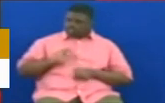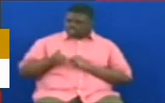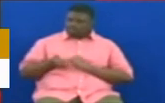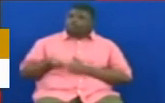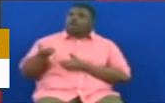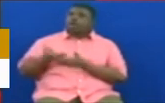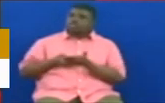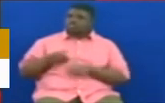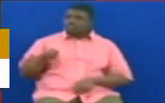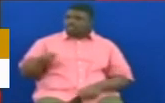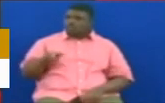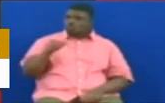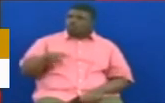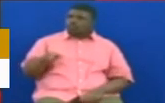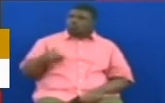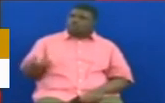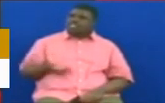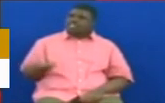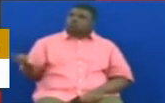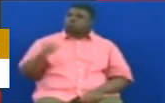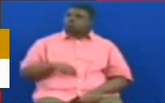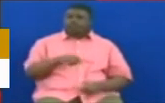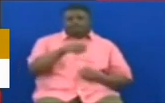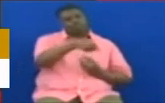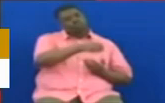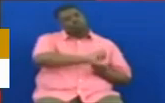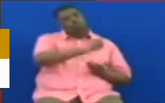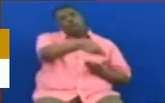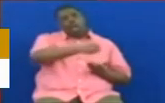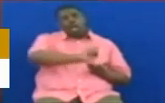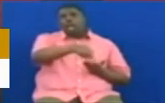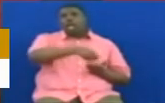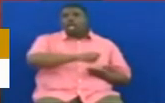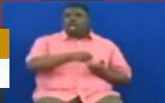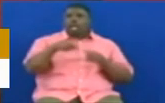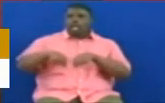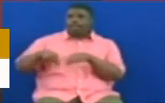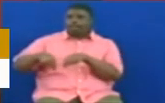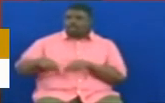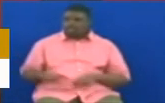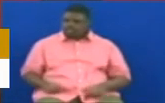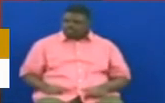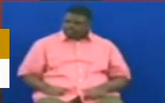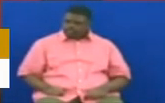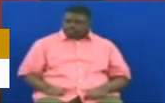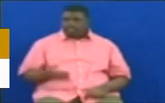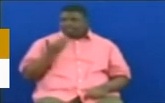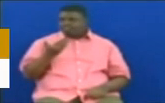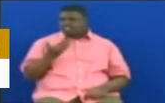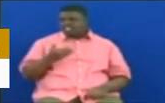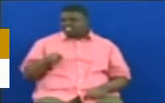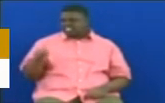hawa foreign vessels kuvua katika maji yetu. Kwa hiyo ni marudio lakini ambayo hayako sahihi. Kwa hiyo ni bora kifungu